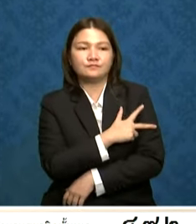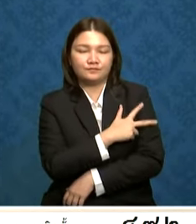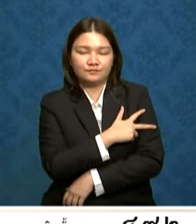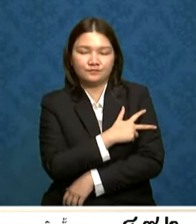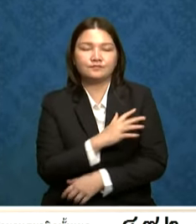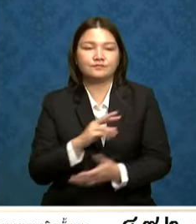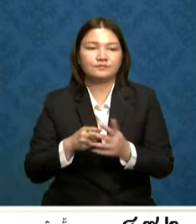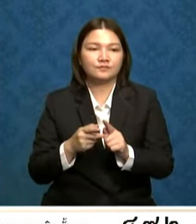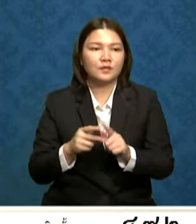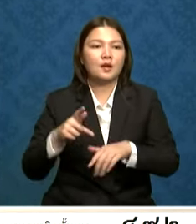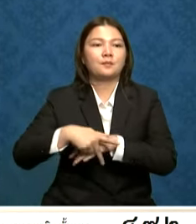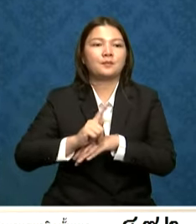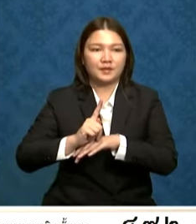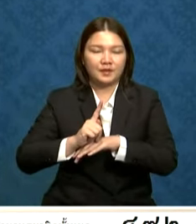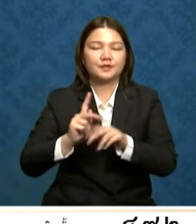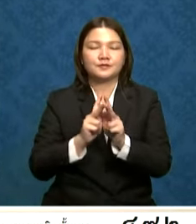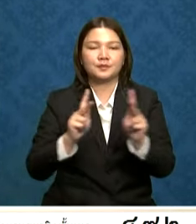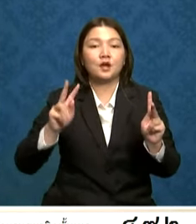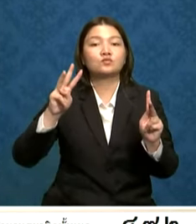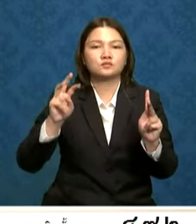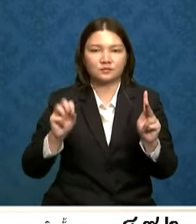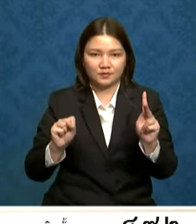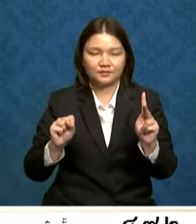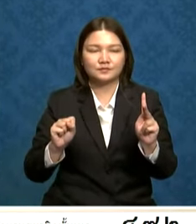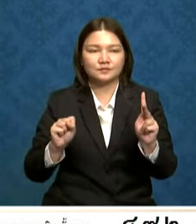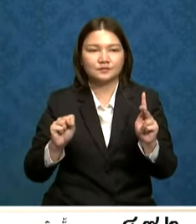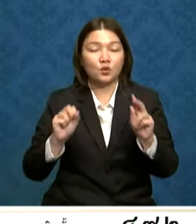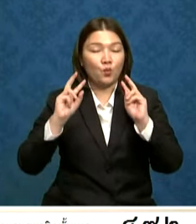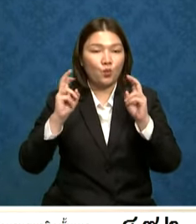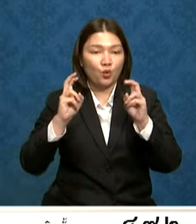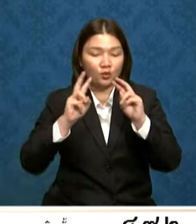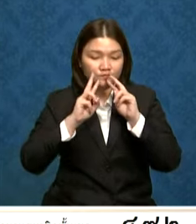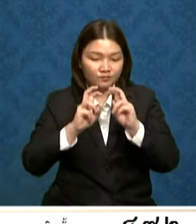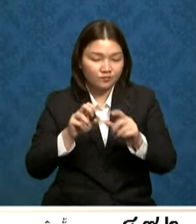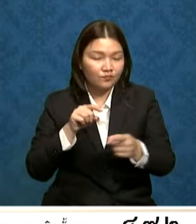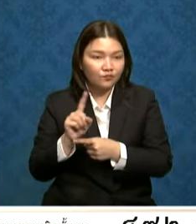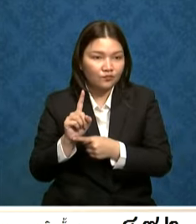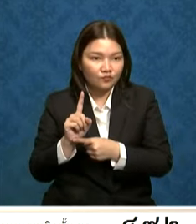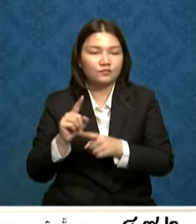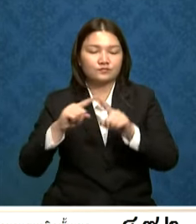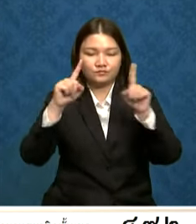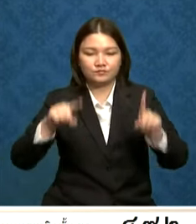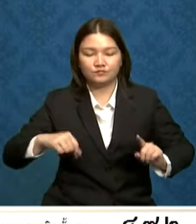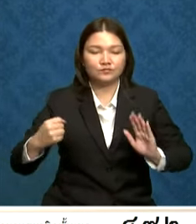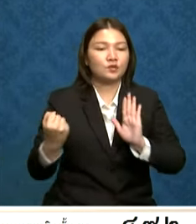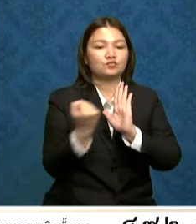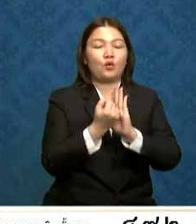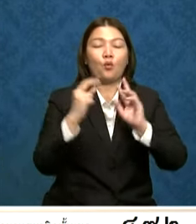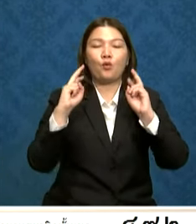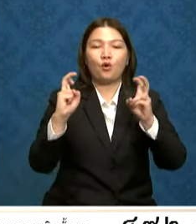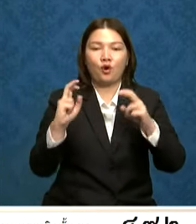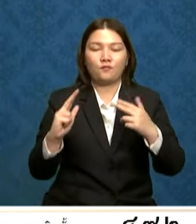กรรมาธิการวิสามัญพิจารณาศึกษาแนวทางการตราพระบัญญัตินิรโทษกรรม